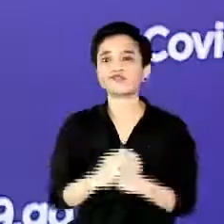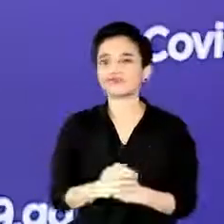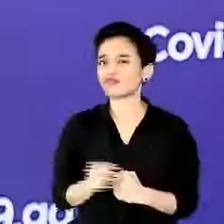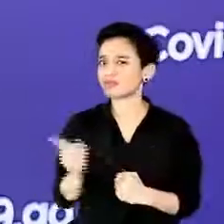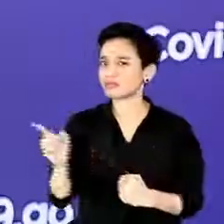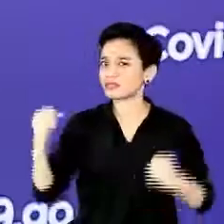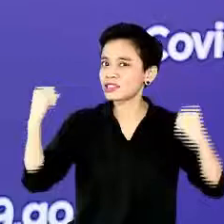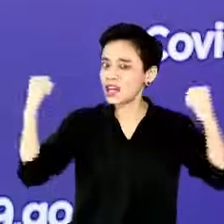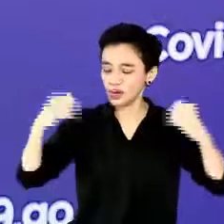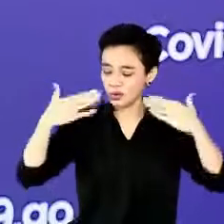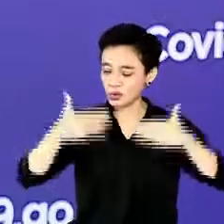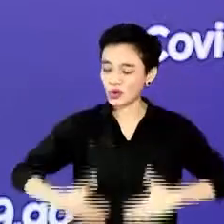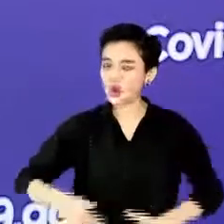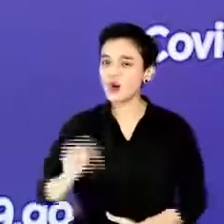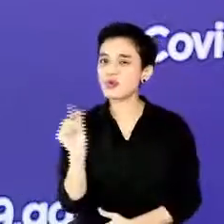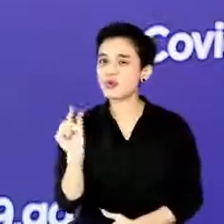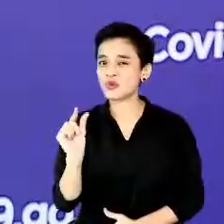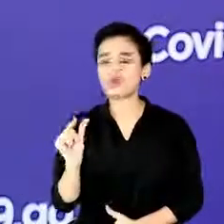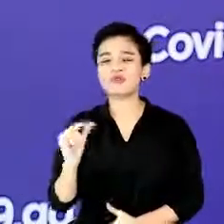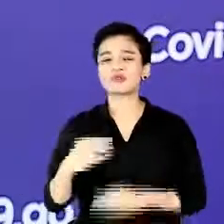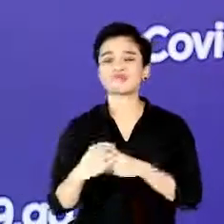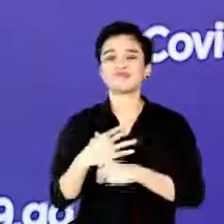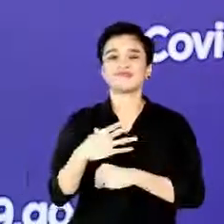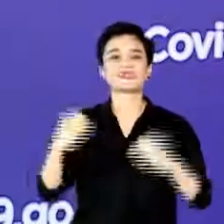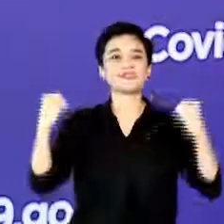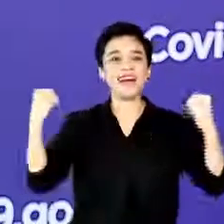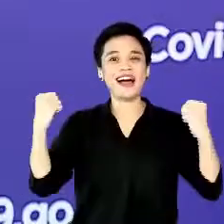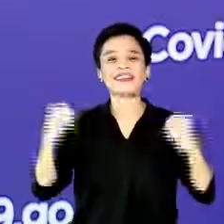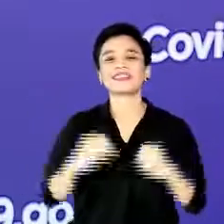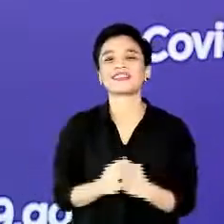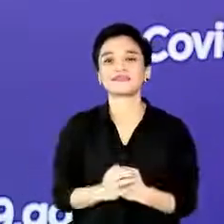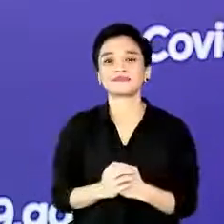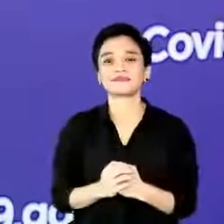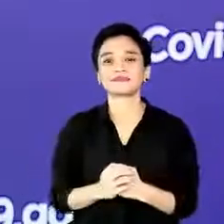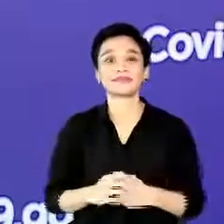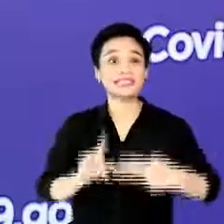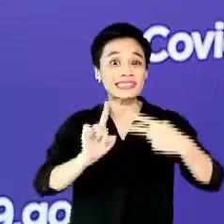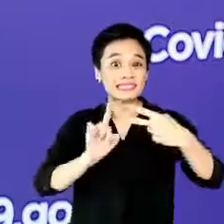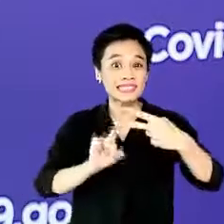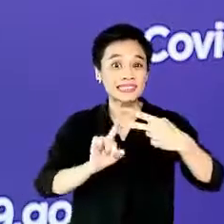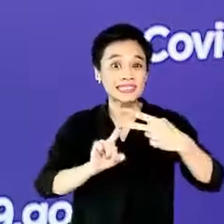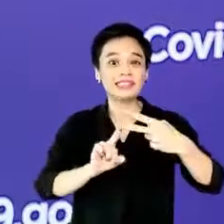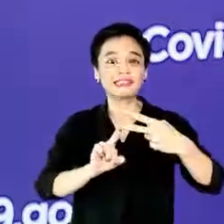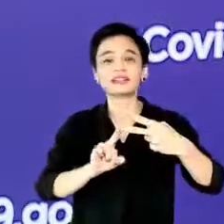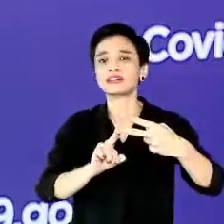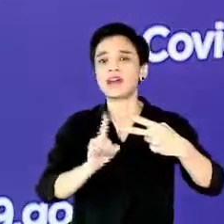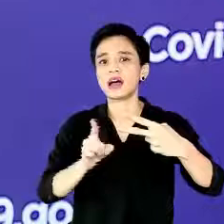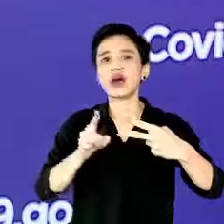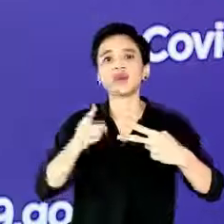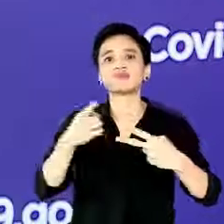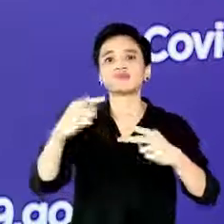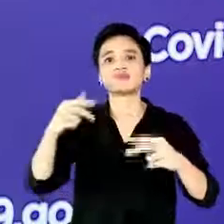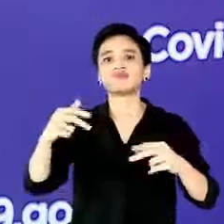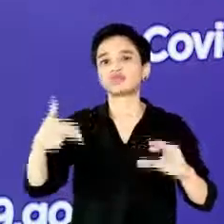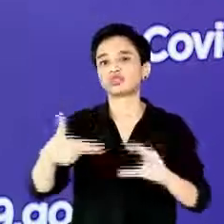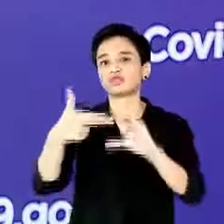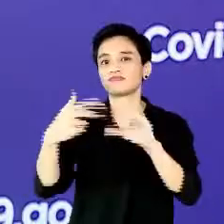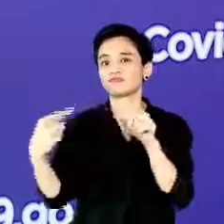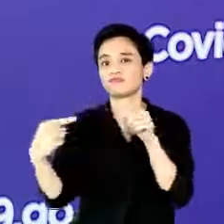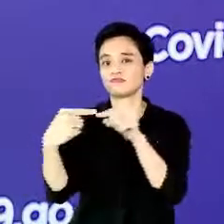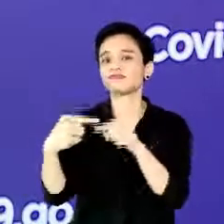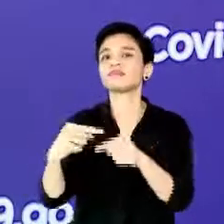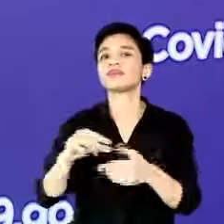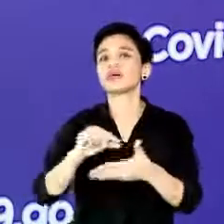luar biasa dengan nuansa Ungu jadi hari ini Oke dan yang kedua ini juga adalah tersambung melalui video conference